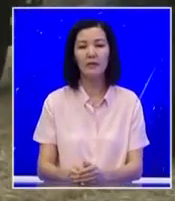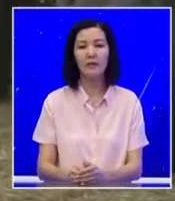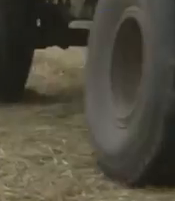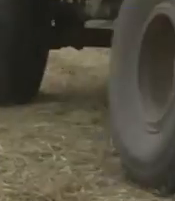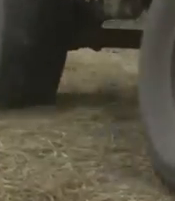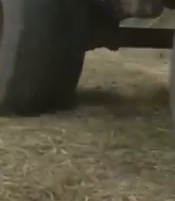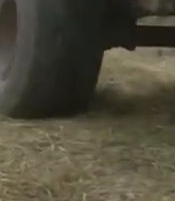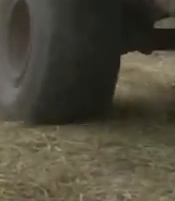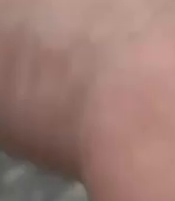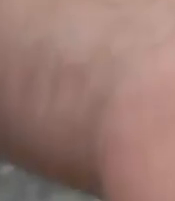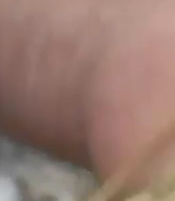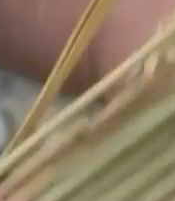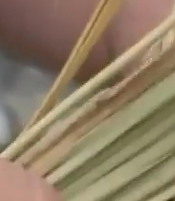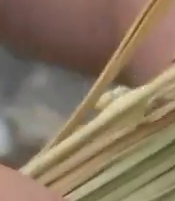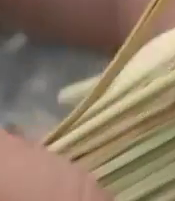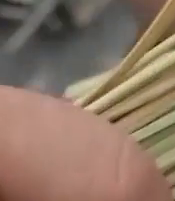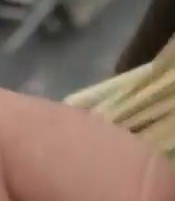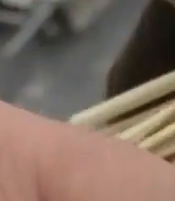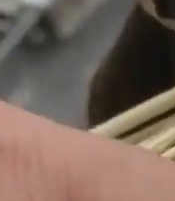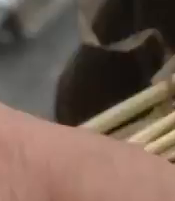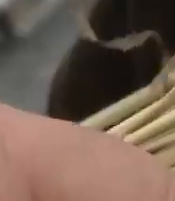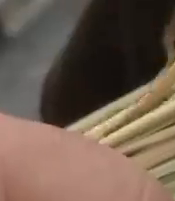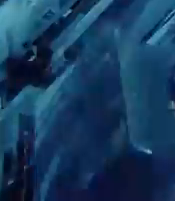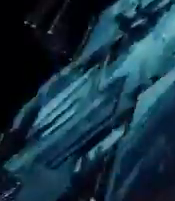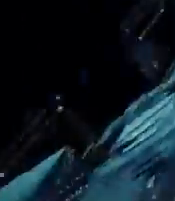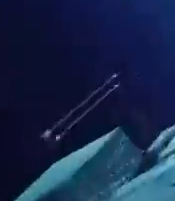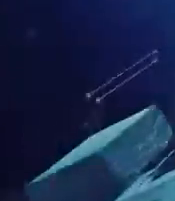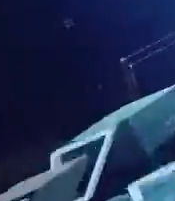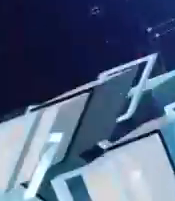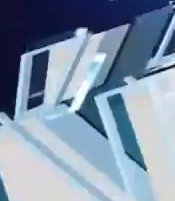Бекзат Қажымұқанов, жетісу арнасы, Қаратал ауданынан.